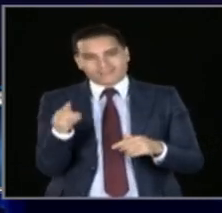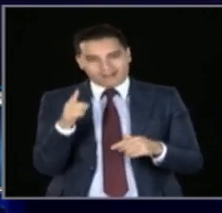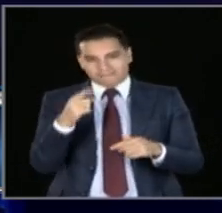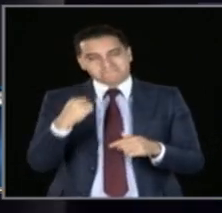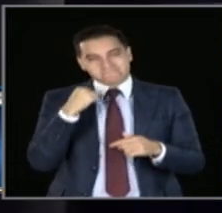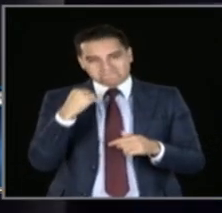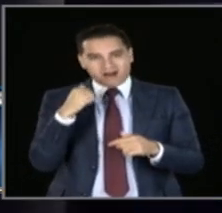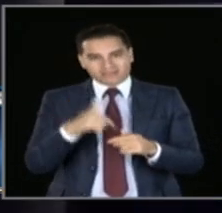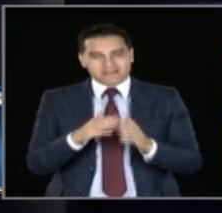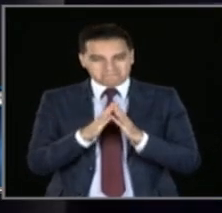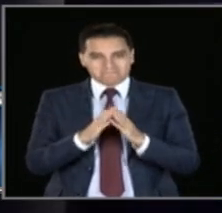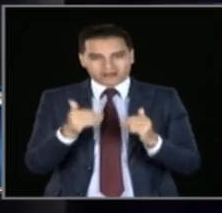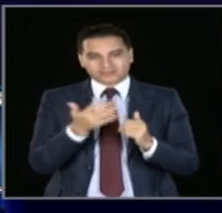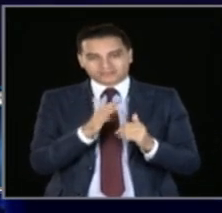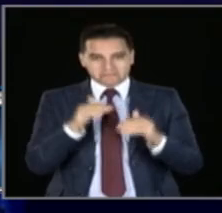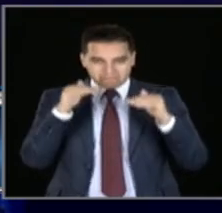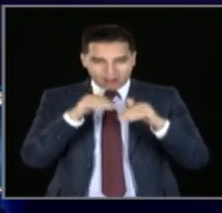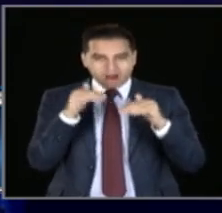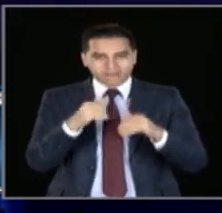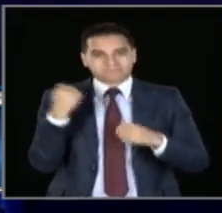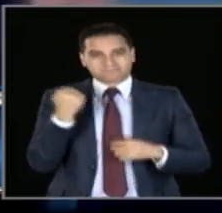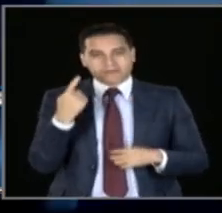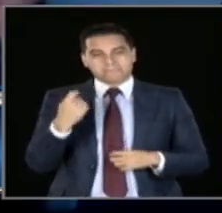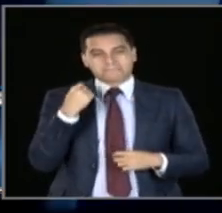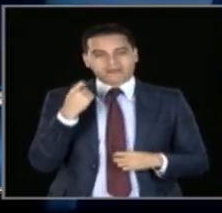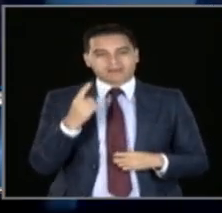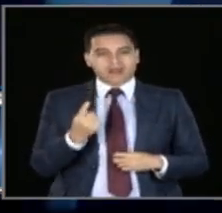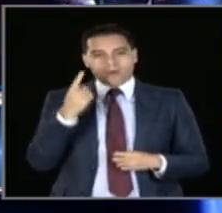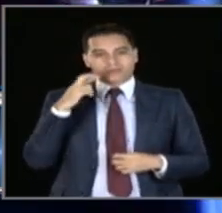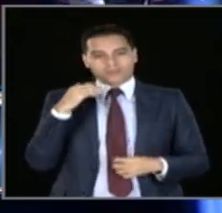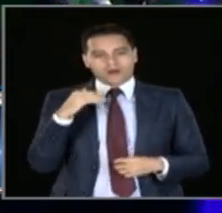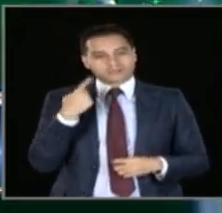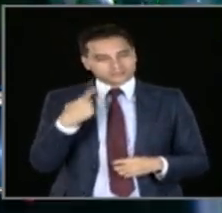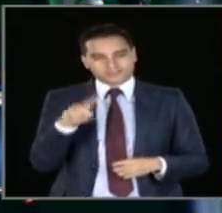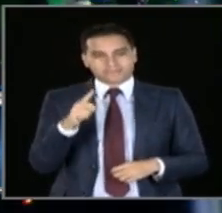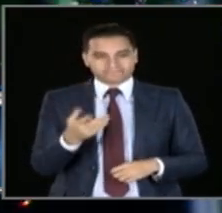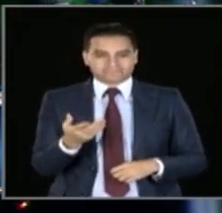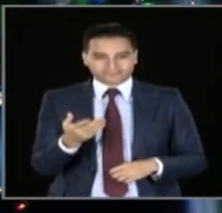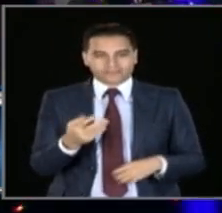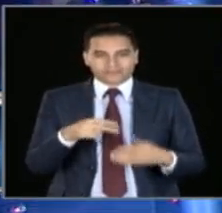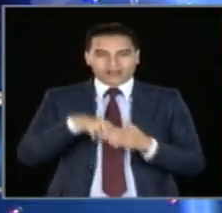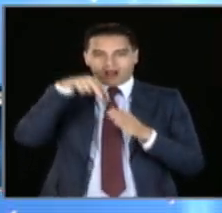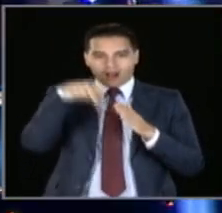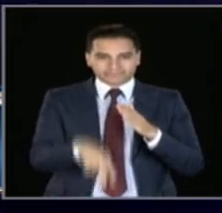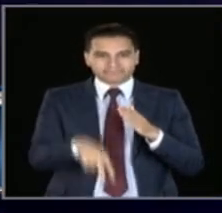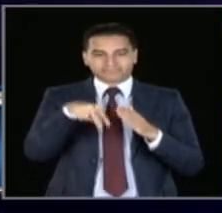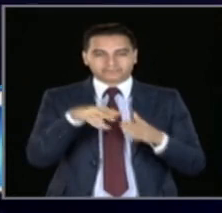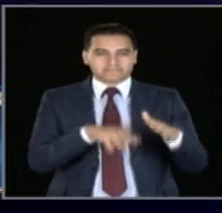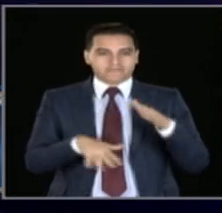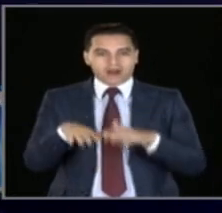بطل مصري في رياضه الغطس الهدف الاول برافو عليك يا